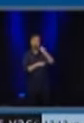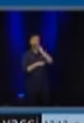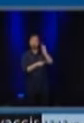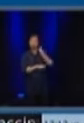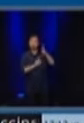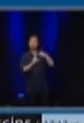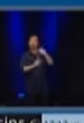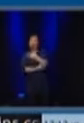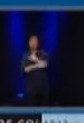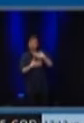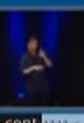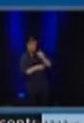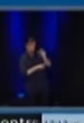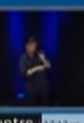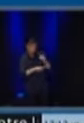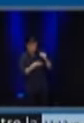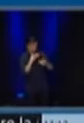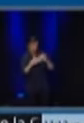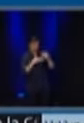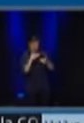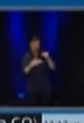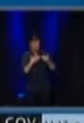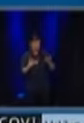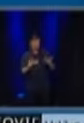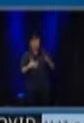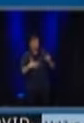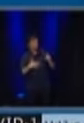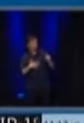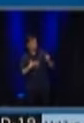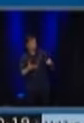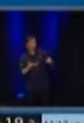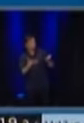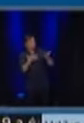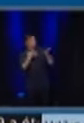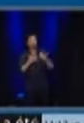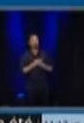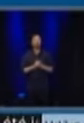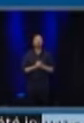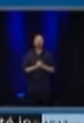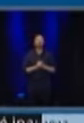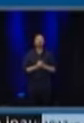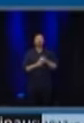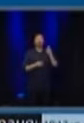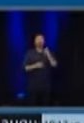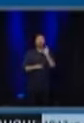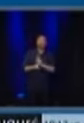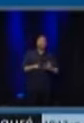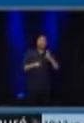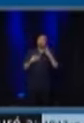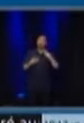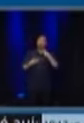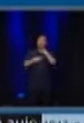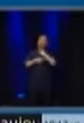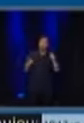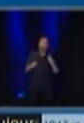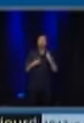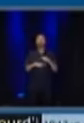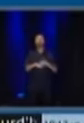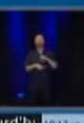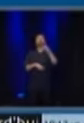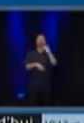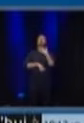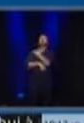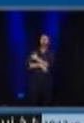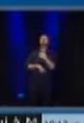il y a encore beaucoup de travail à faire sur la deuxième dose. Puis c'est important, là, puis je le dis aux Québécois, c'est pas suffisant